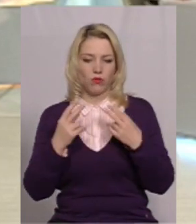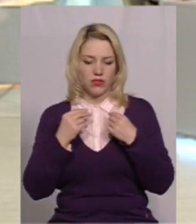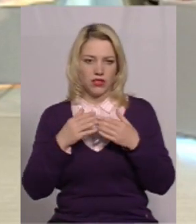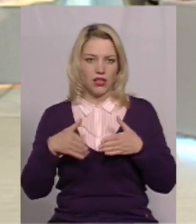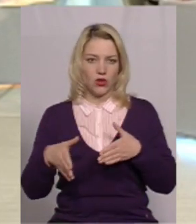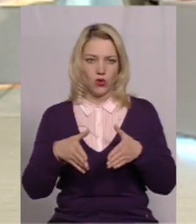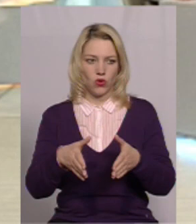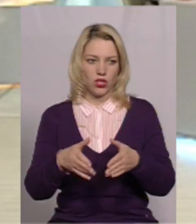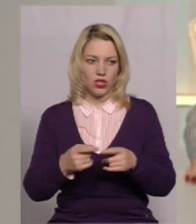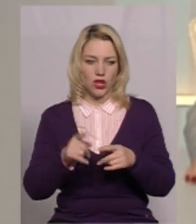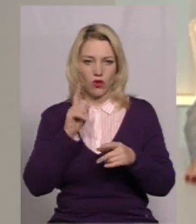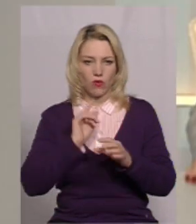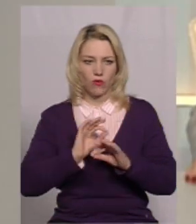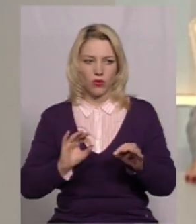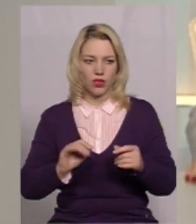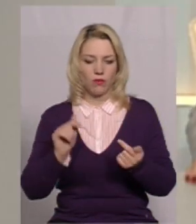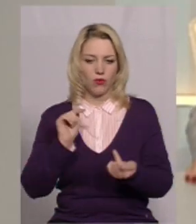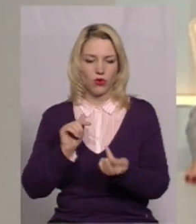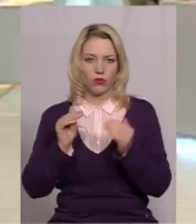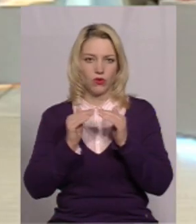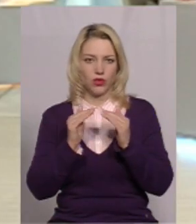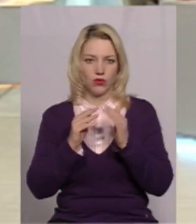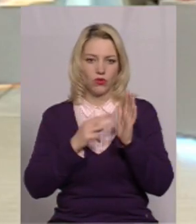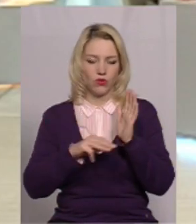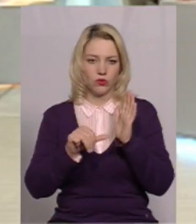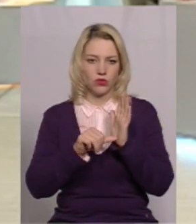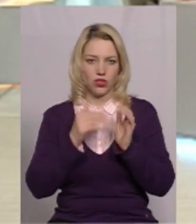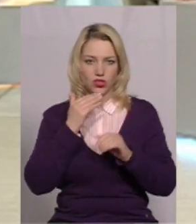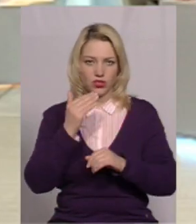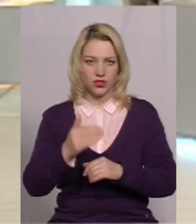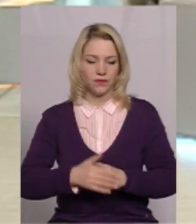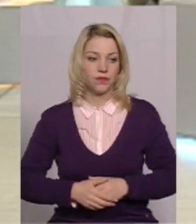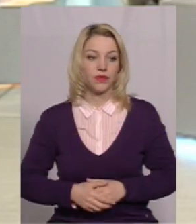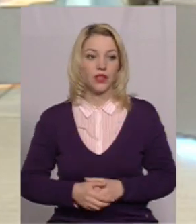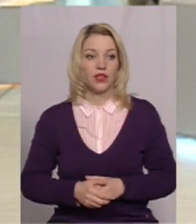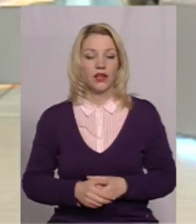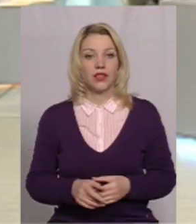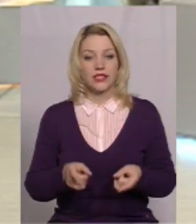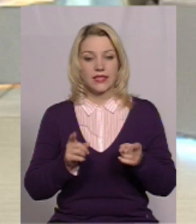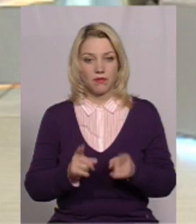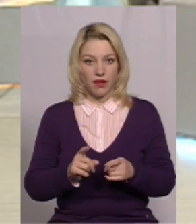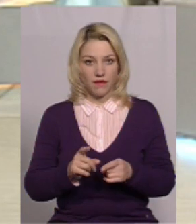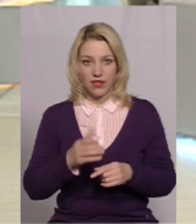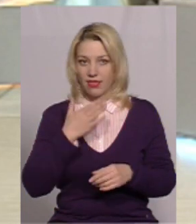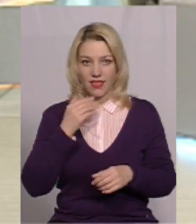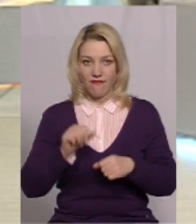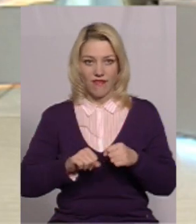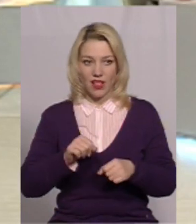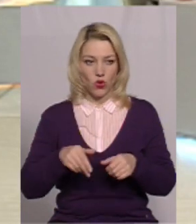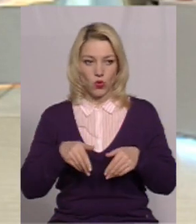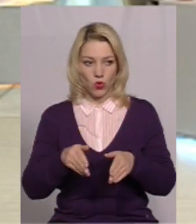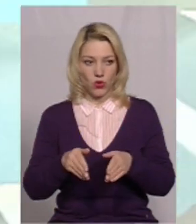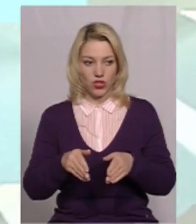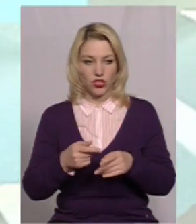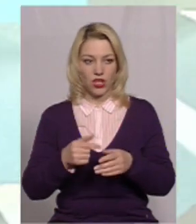до світлофора напроти будинку 86? Ну, насправді, не велодоріжка